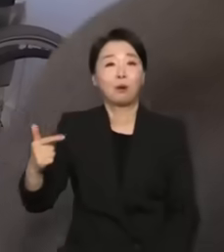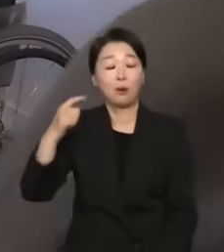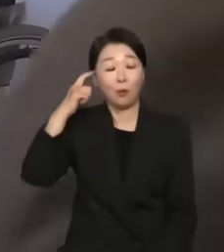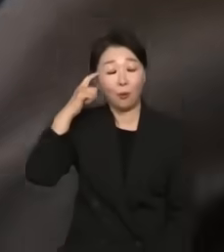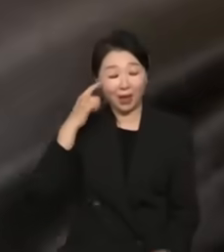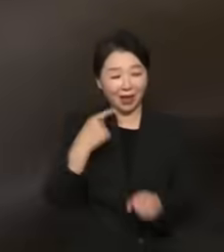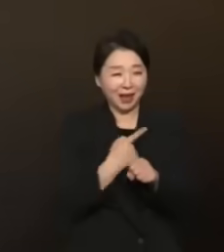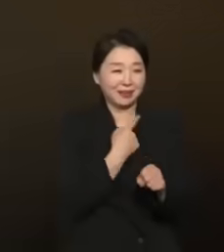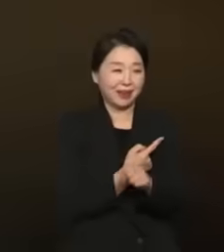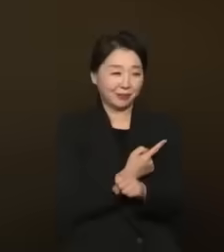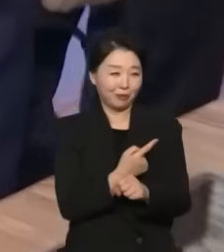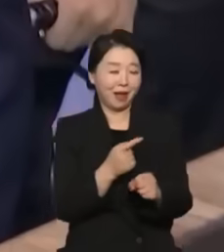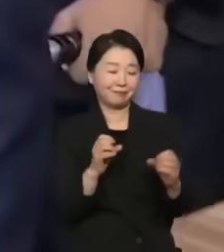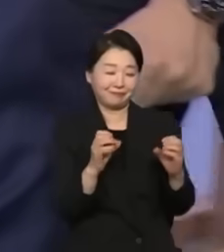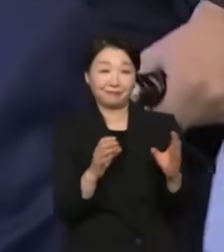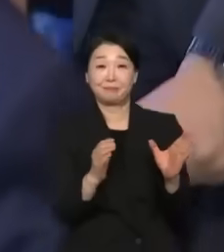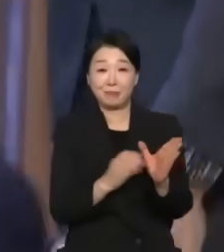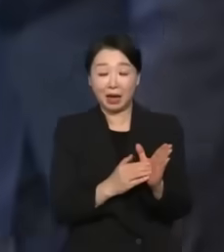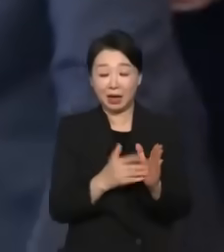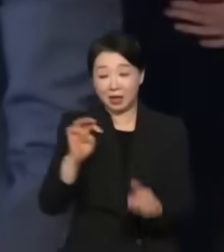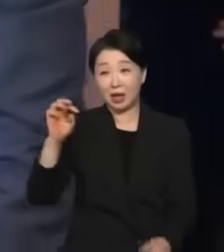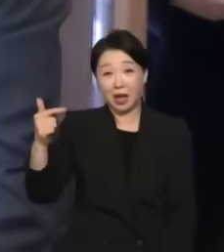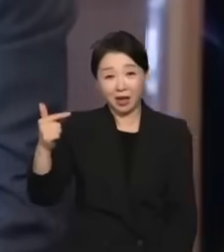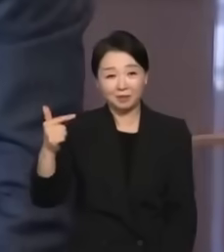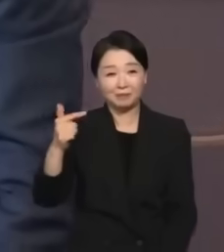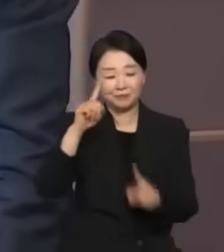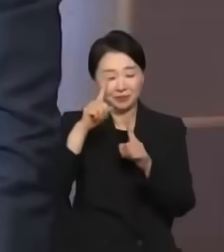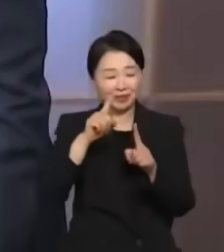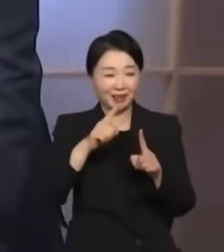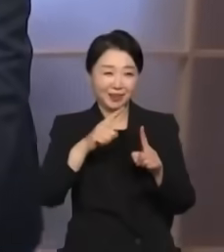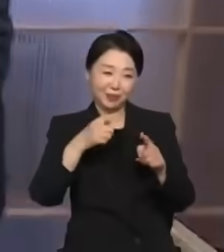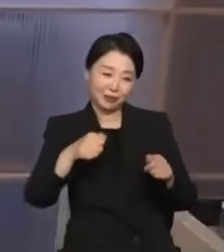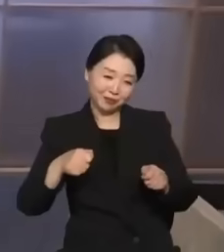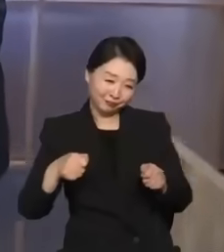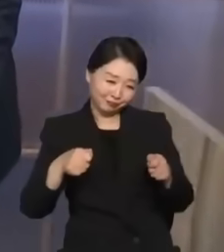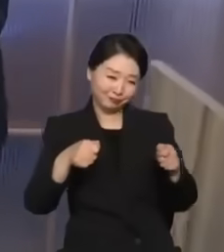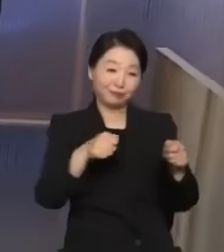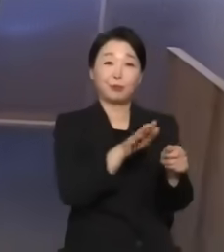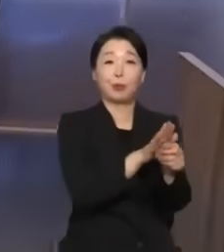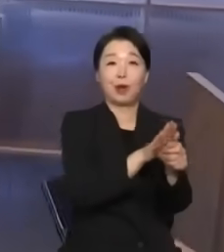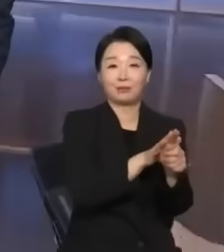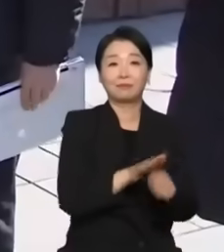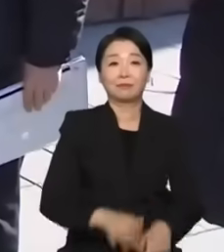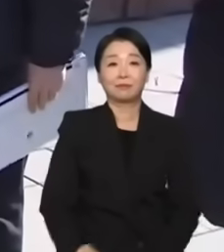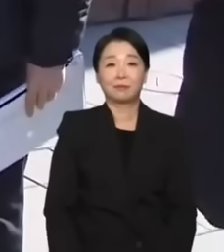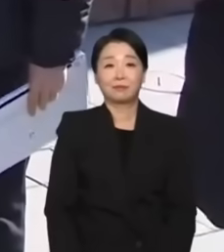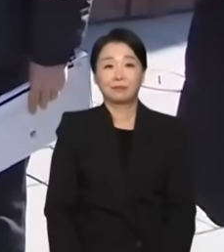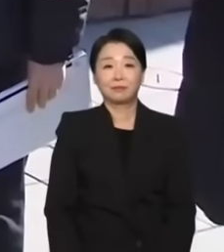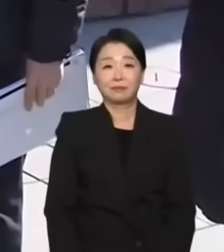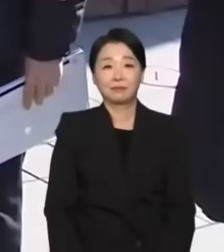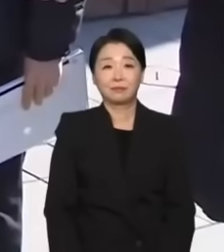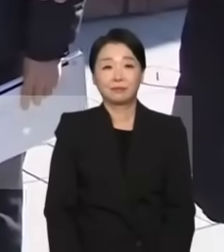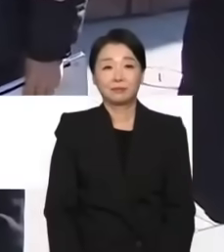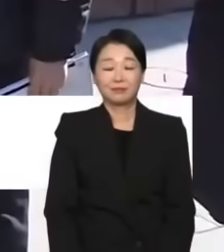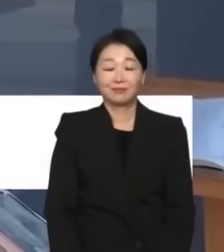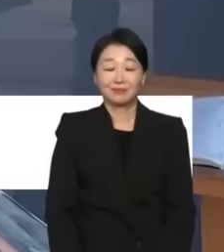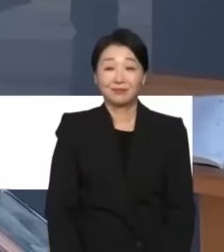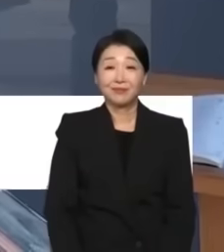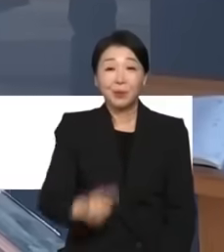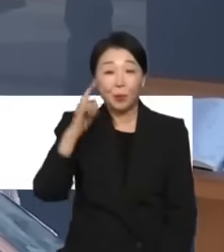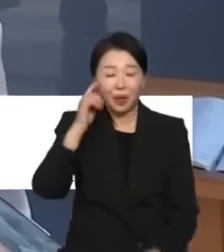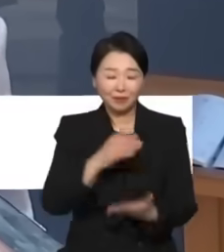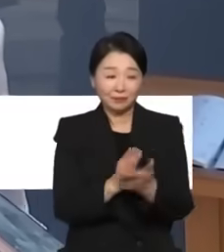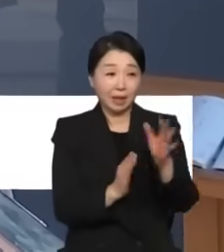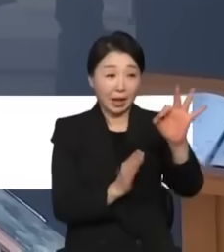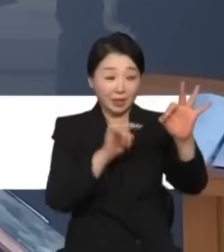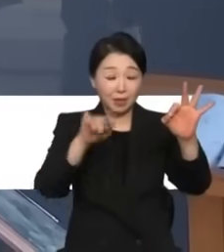시간가량 오찬을 끝낸 뒤 한 위원장은 이 의원의 휠체어를 밀어주며 식당을 나왔습니다. 10가지 중에서 9가지의